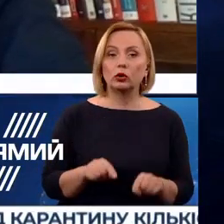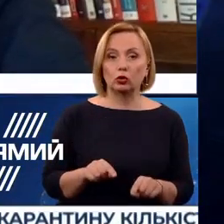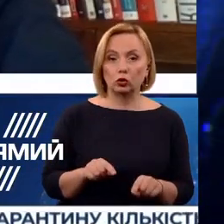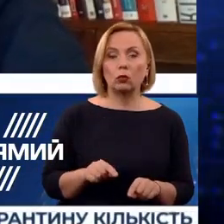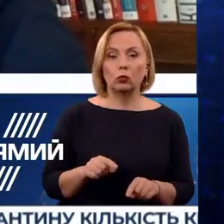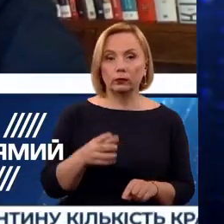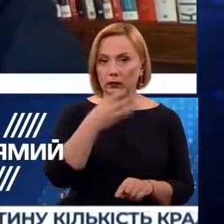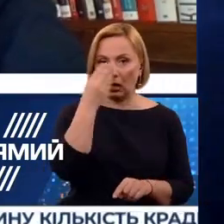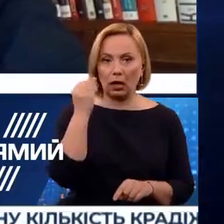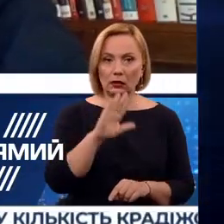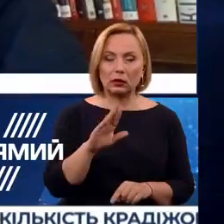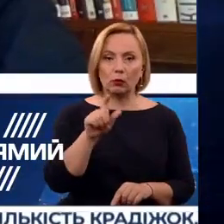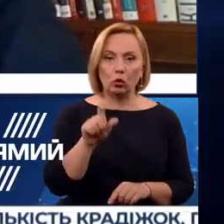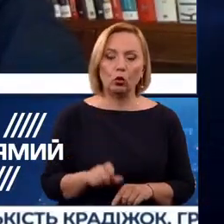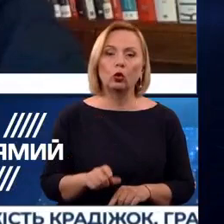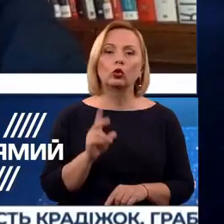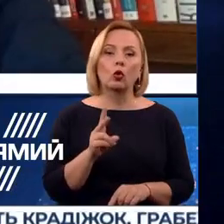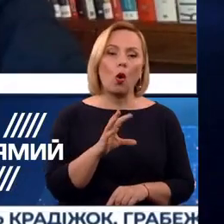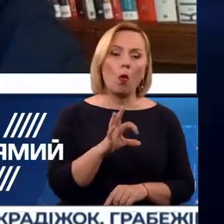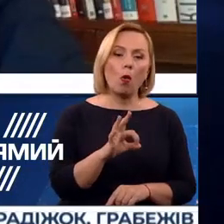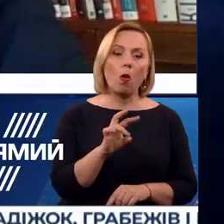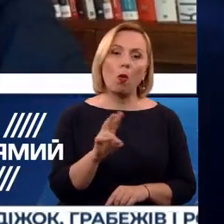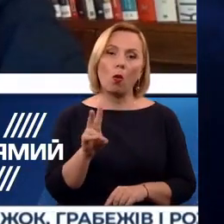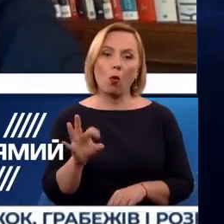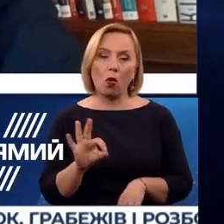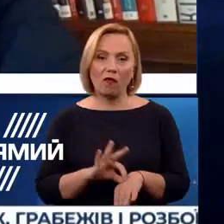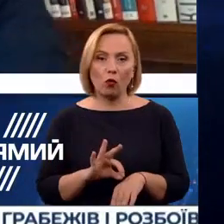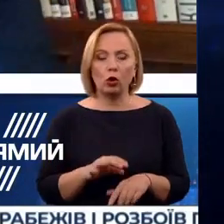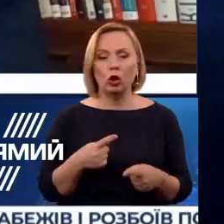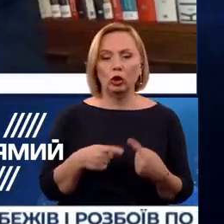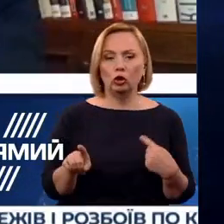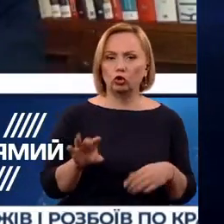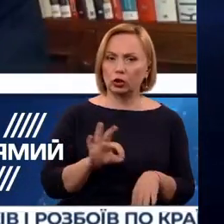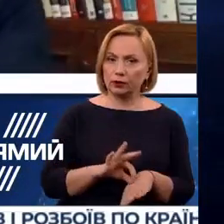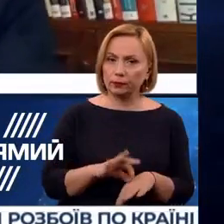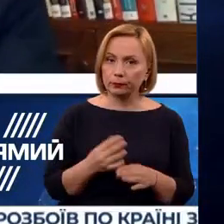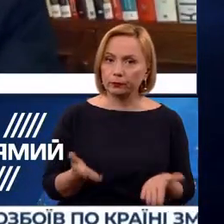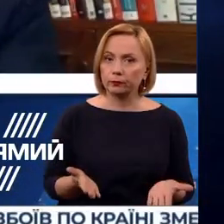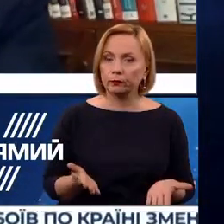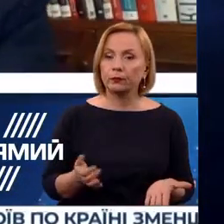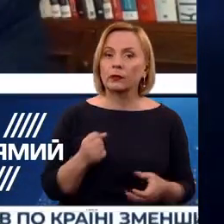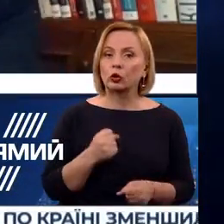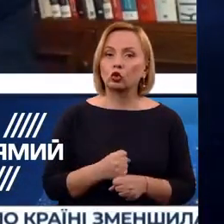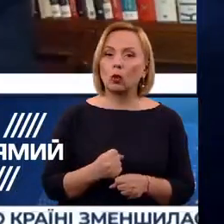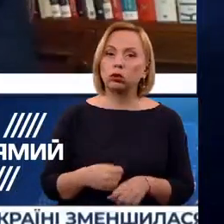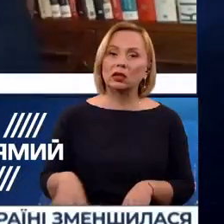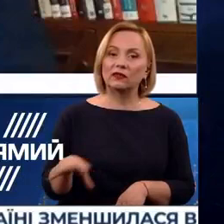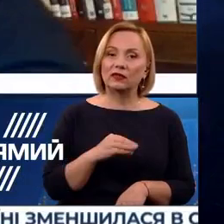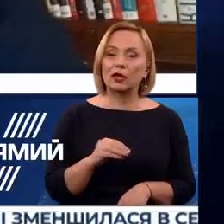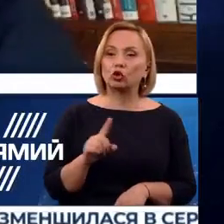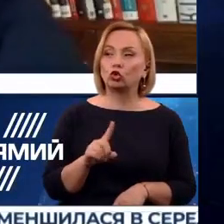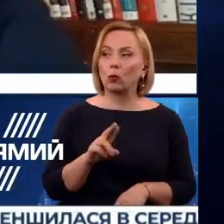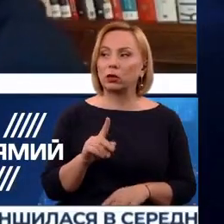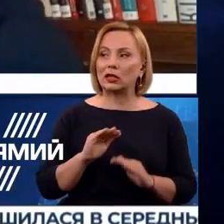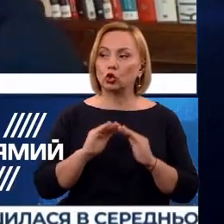тих людей, які, наприклад, онкохворі, інші важкі захворювання. Тобто зробити все, щоб ізолювати цих